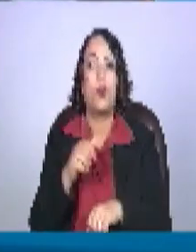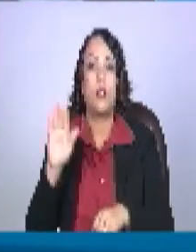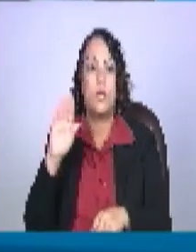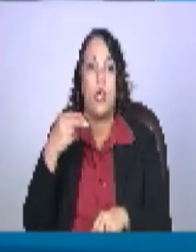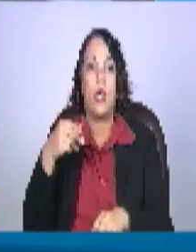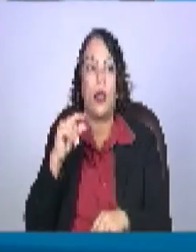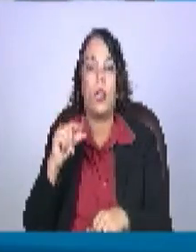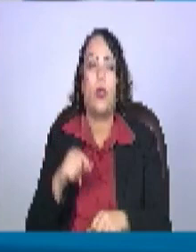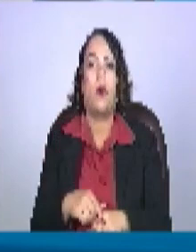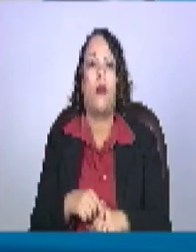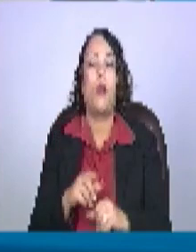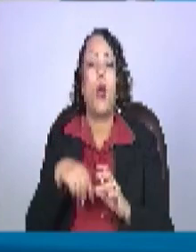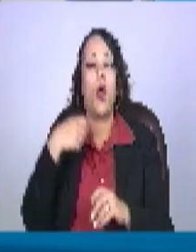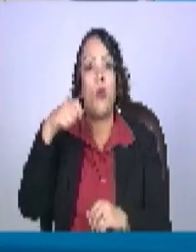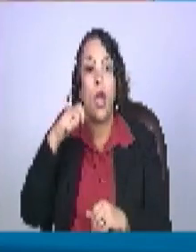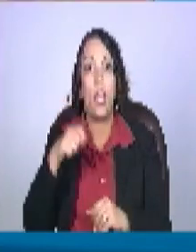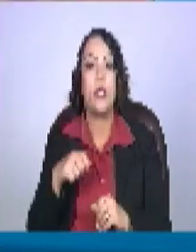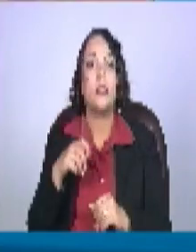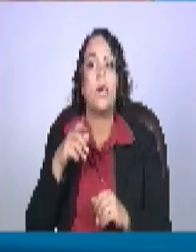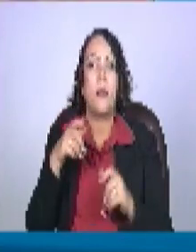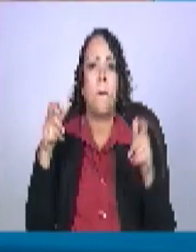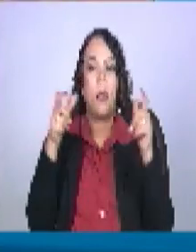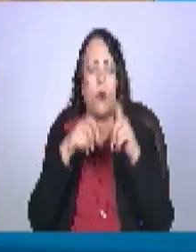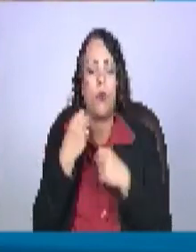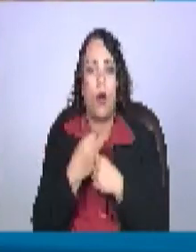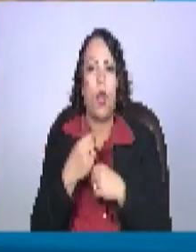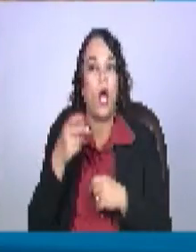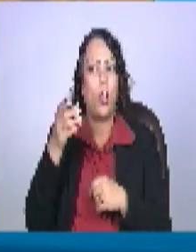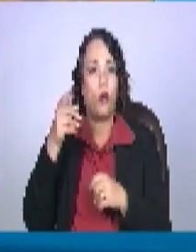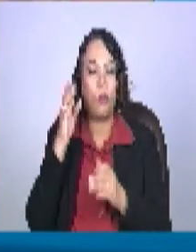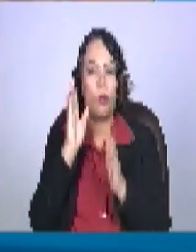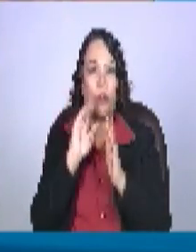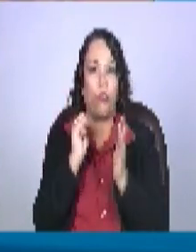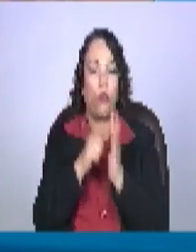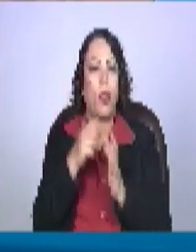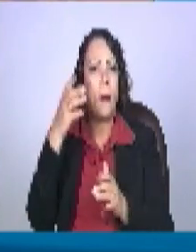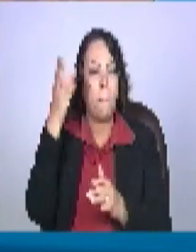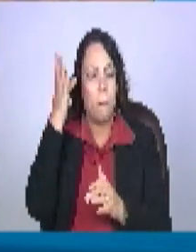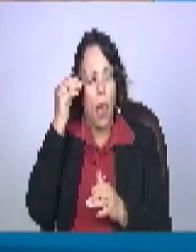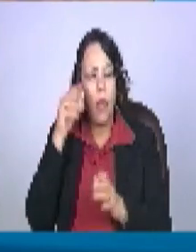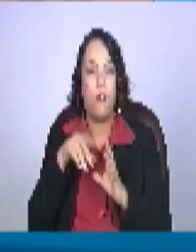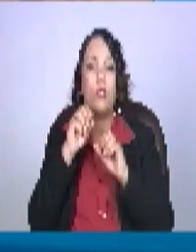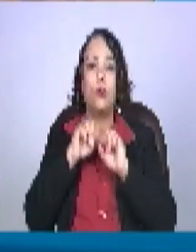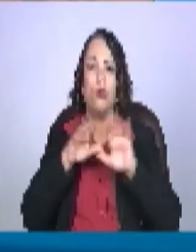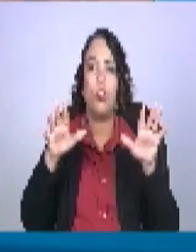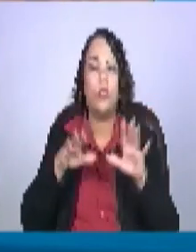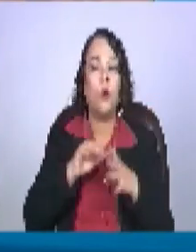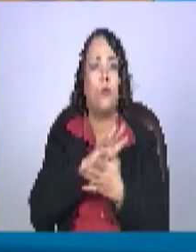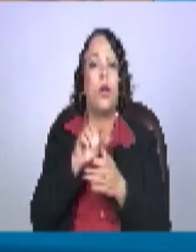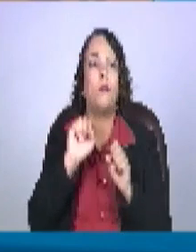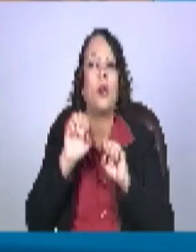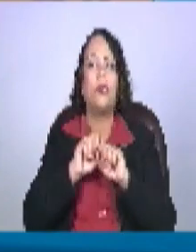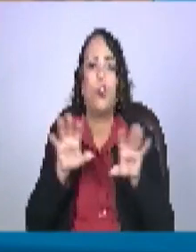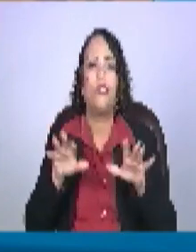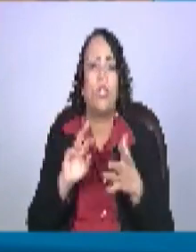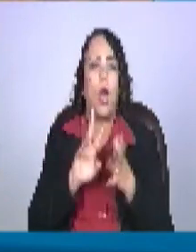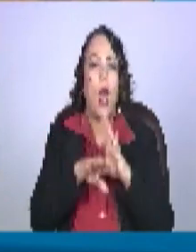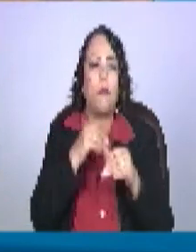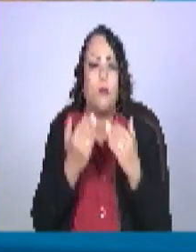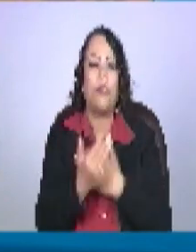رئيس مجلس اداره دار المعارف ورئيس اتحاد الناشرين المصريين واتكلم عن النشر وكلم عن مشكلات النشر اللي